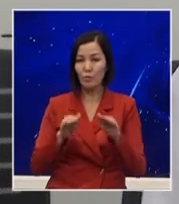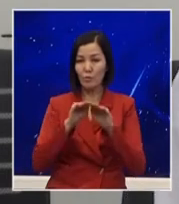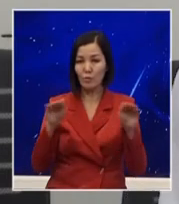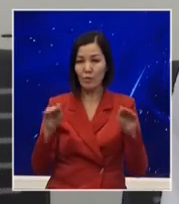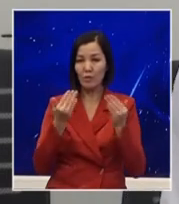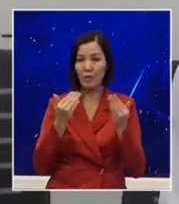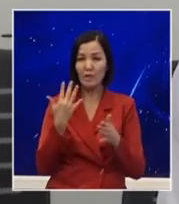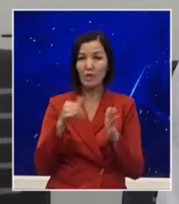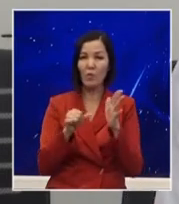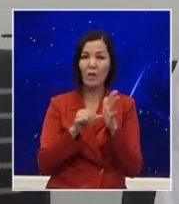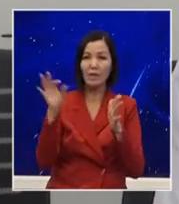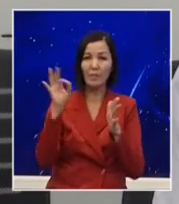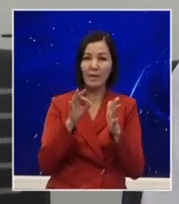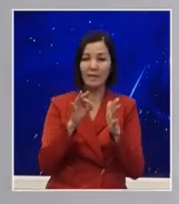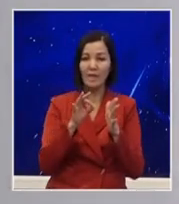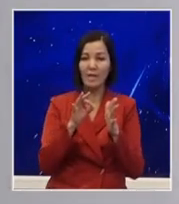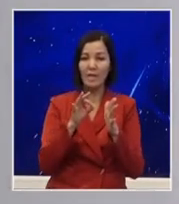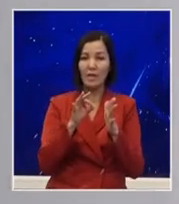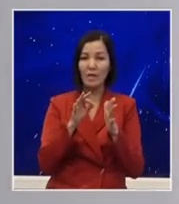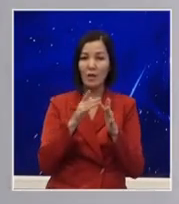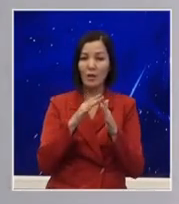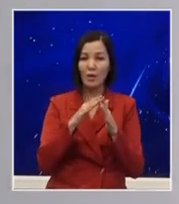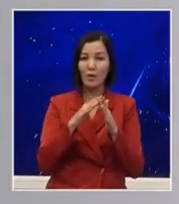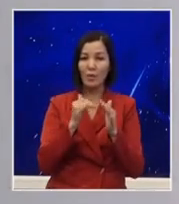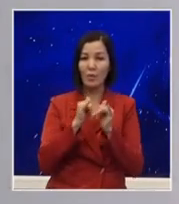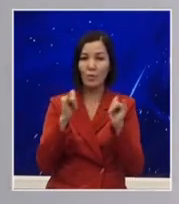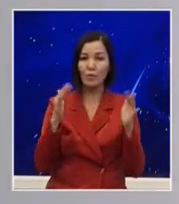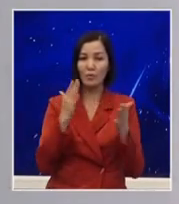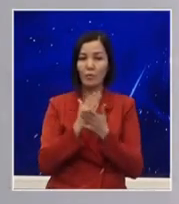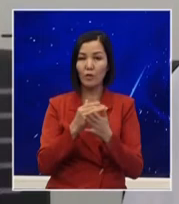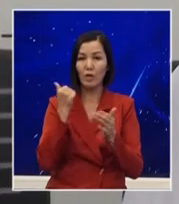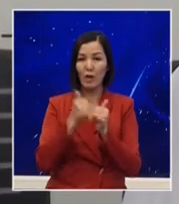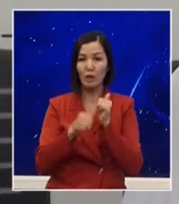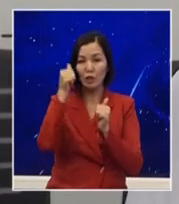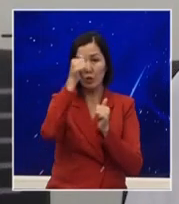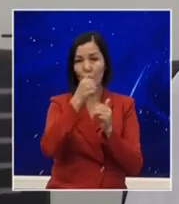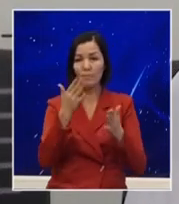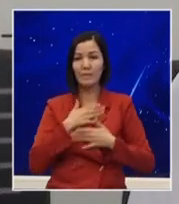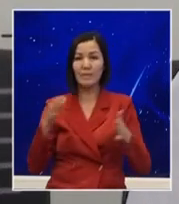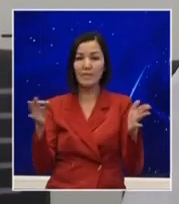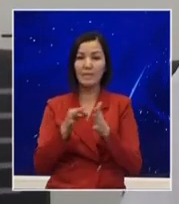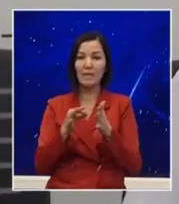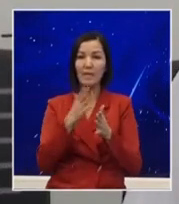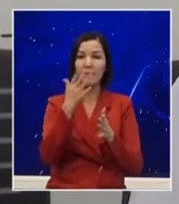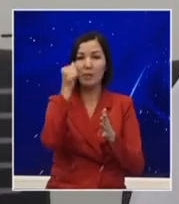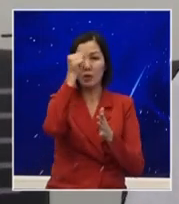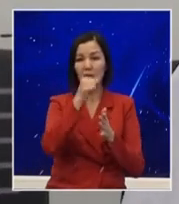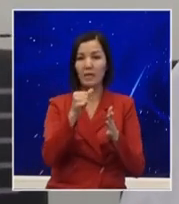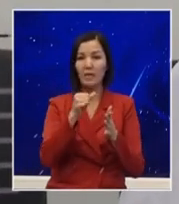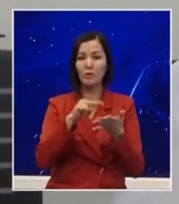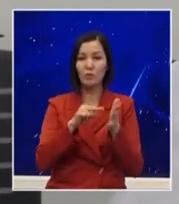таңда 56%-ға бізге өсіп отыр. Жыл сайын біздің мақсатымыз осы 5 жылдық